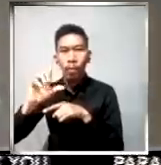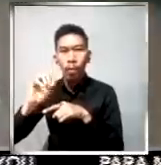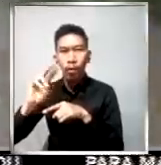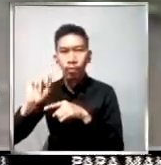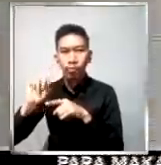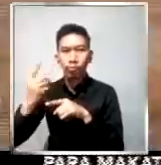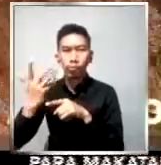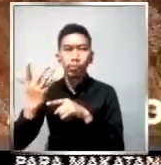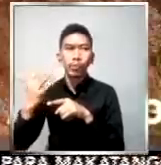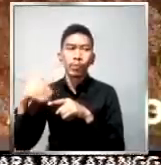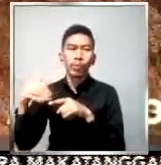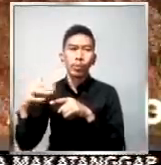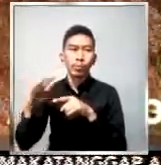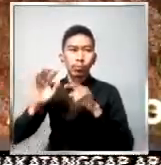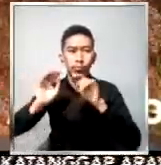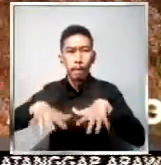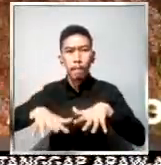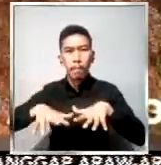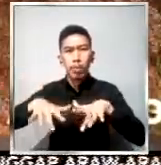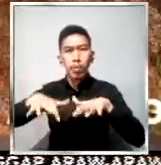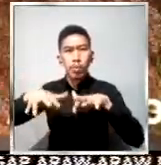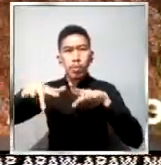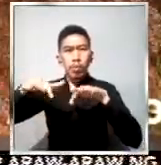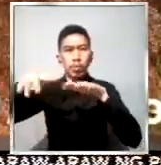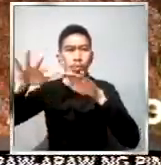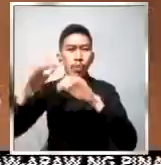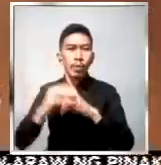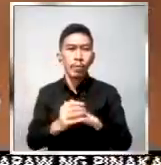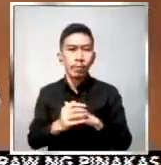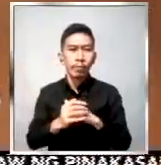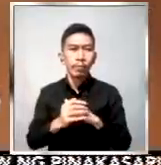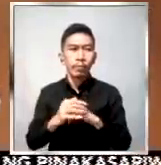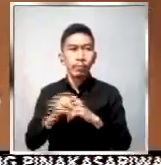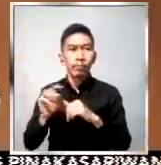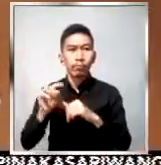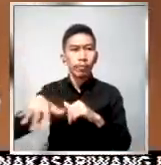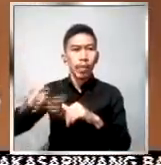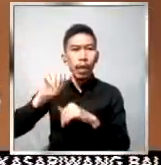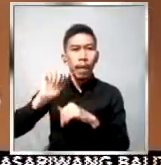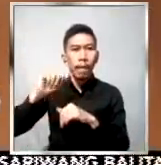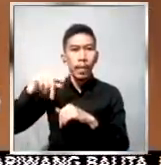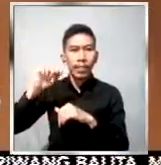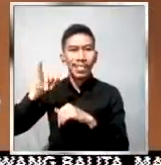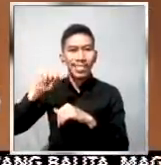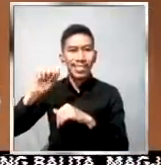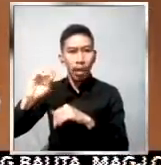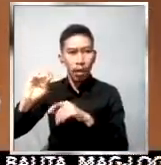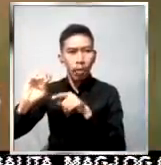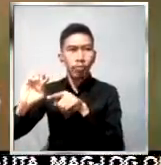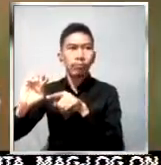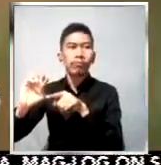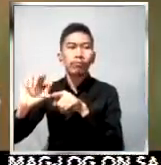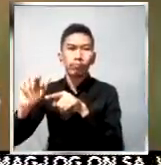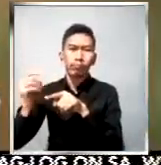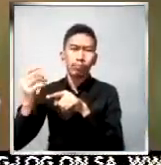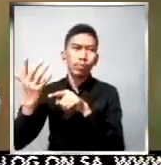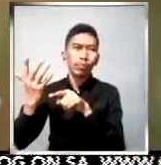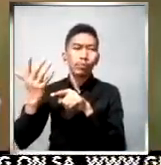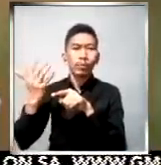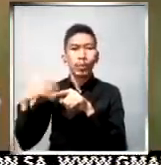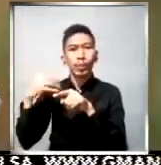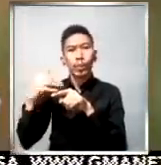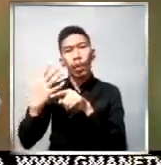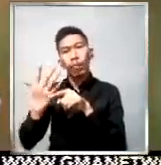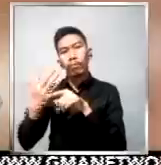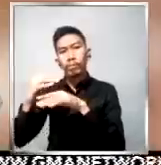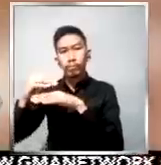baha. Sa Kalanasan, Apayaw naman, tuluyang gumuho at hindi na madaanan pa ang bahagi ng